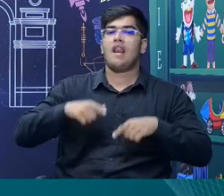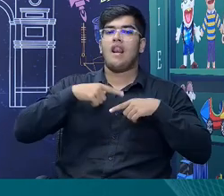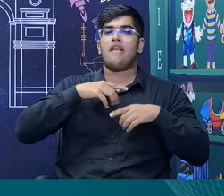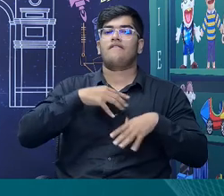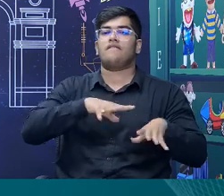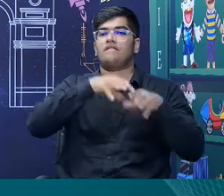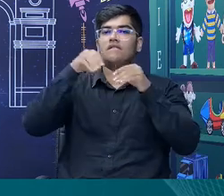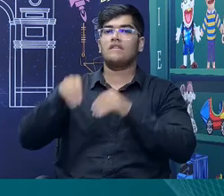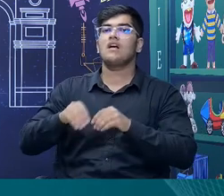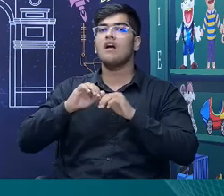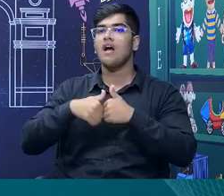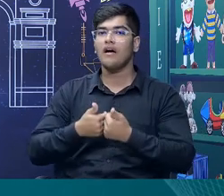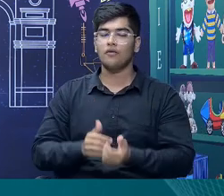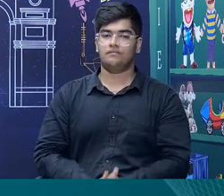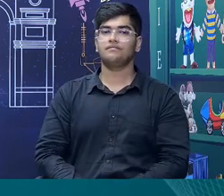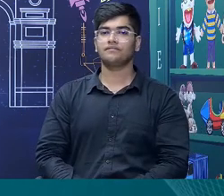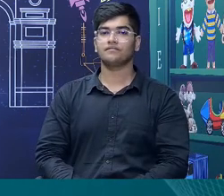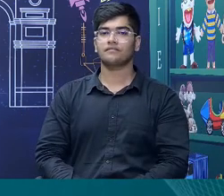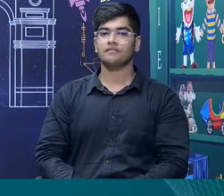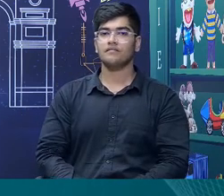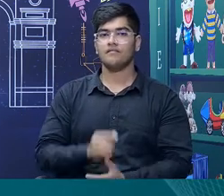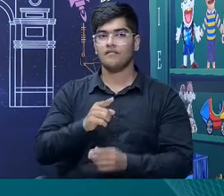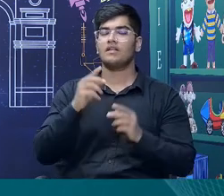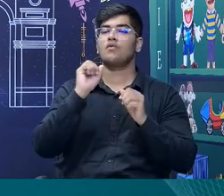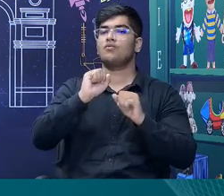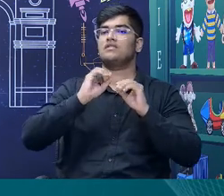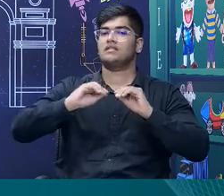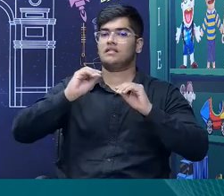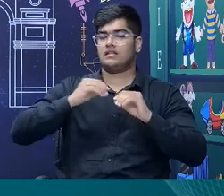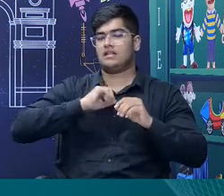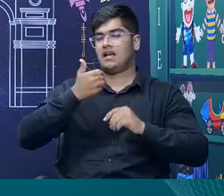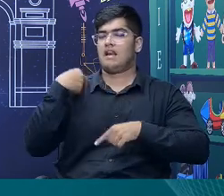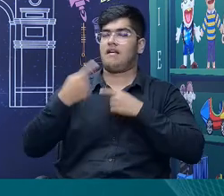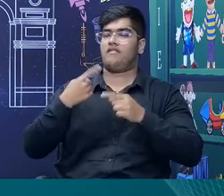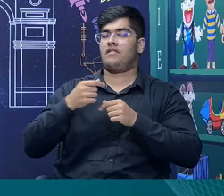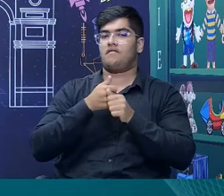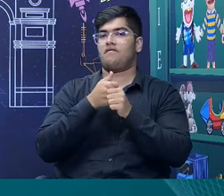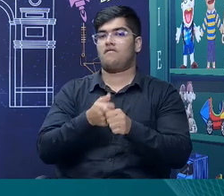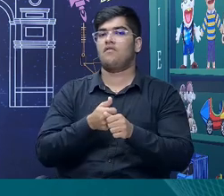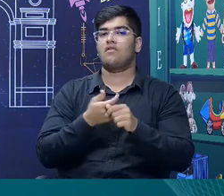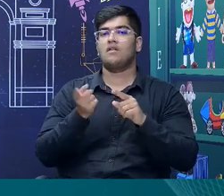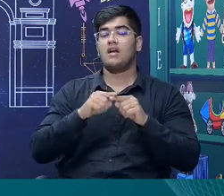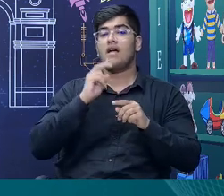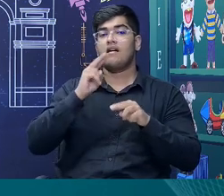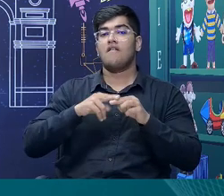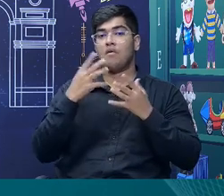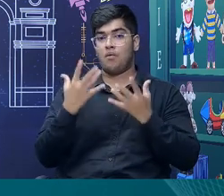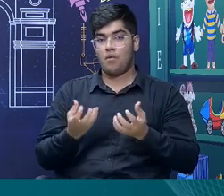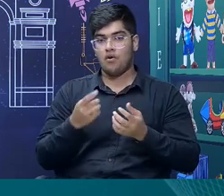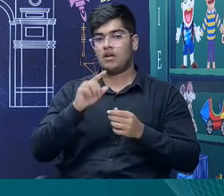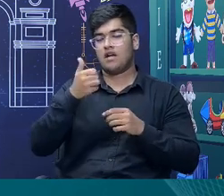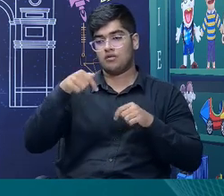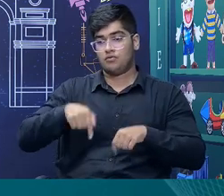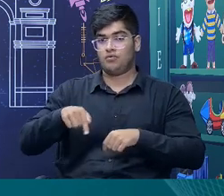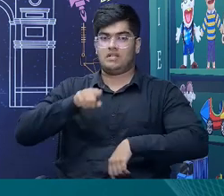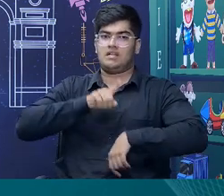बिल्कुल इनकी टीचिंग्स हम सभी फॉलो कर सकते हैं और करना चाहे तो पक्का आज के समय में भी